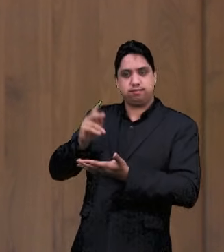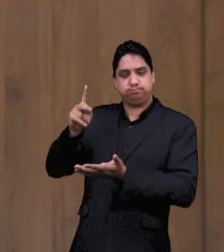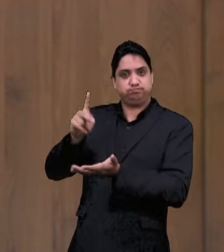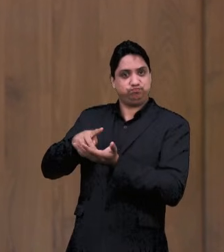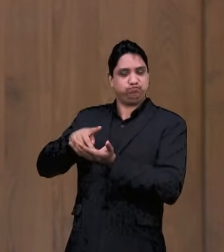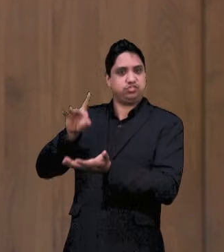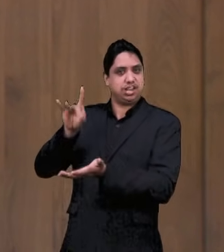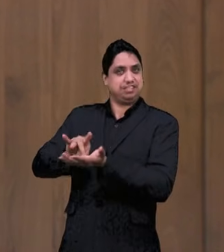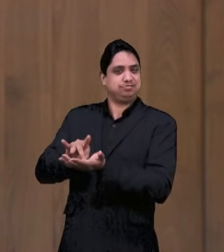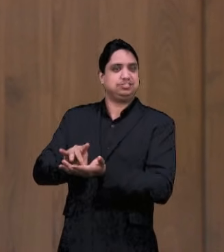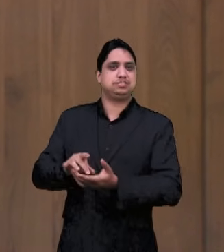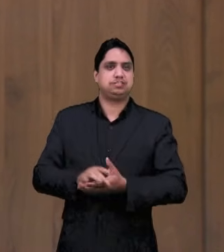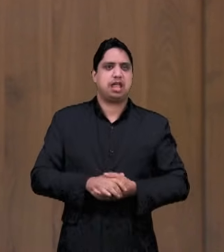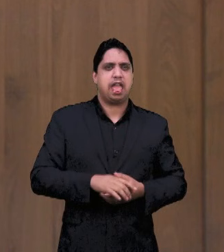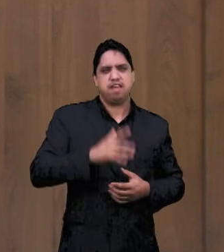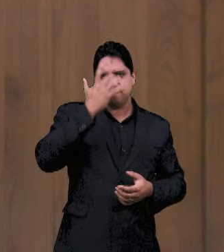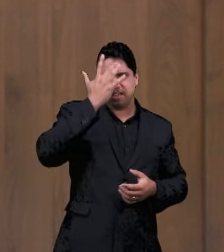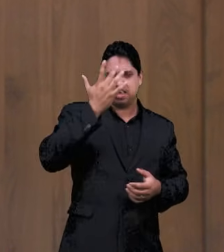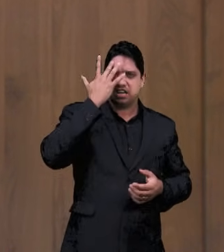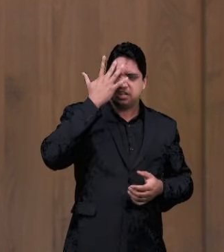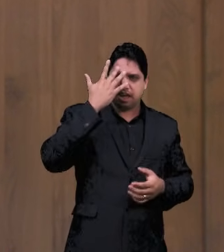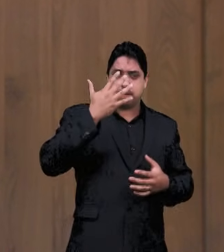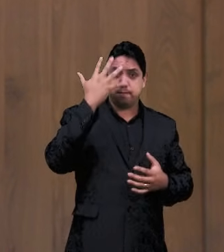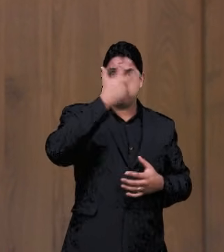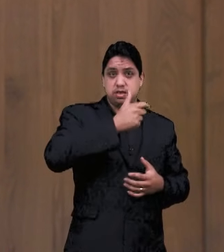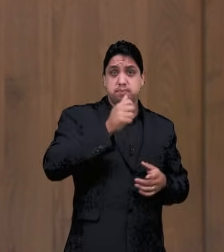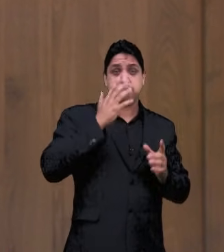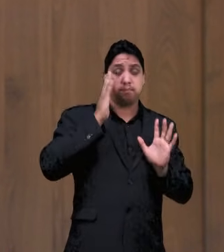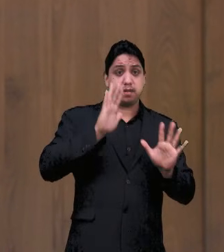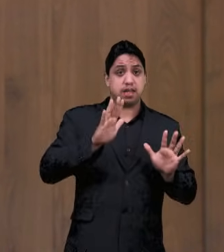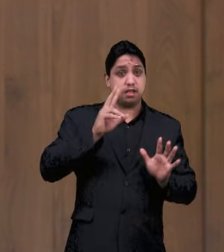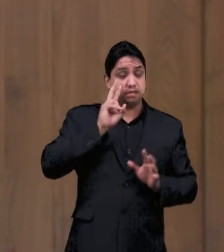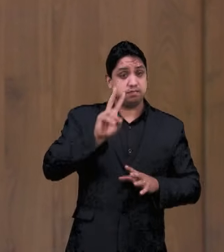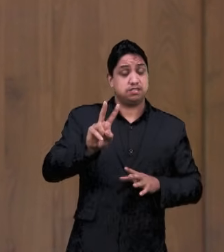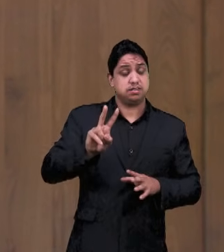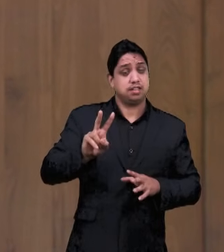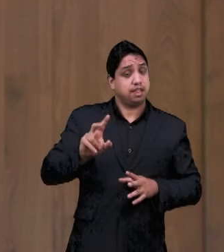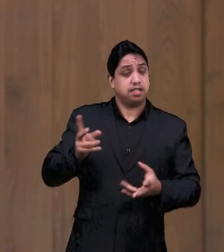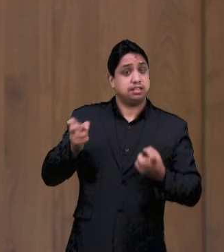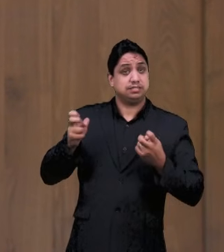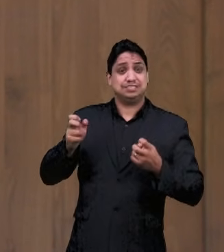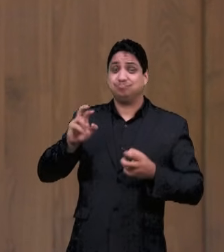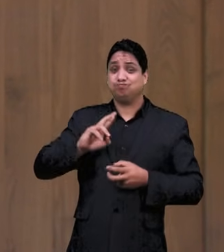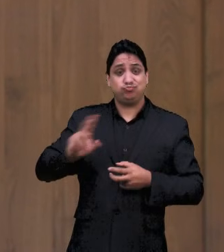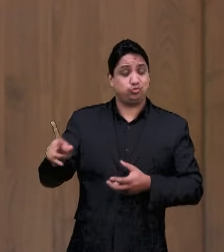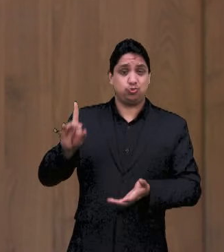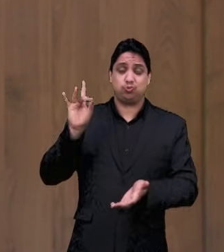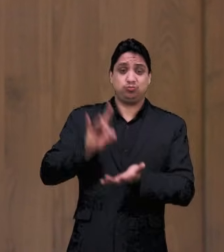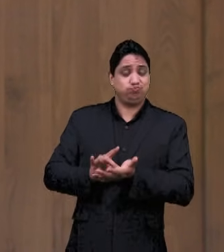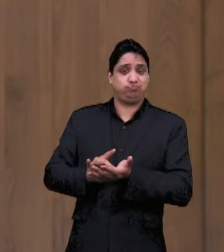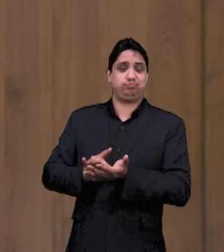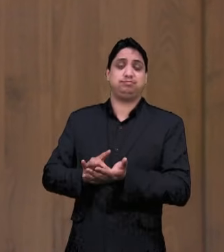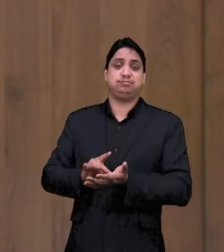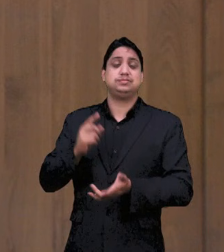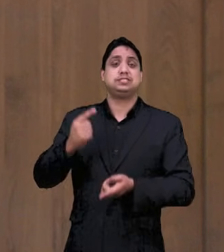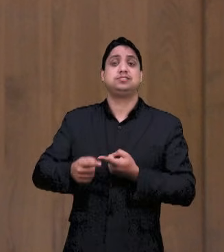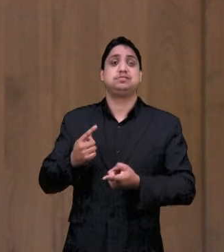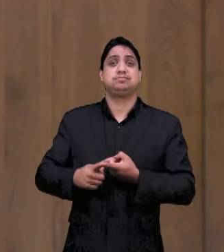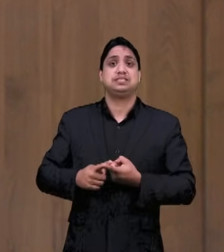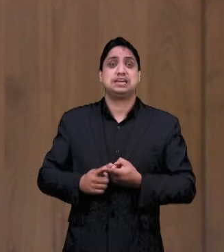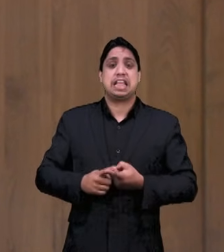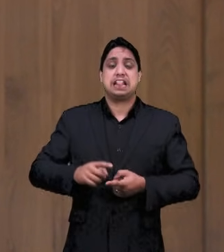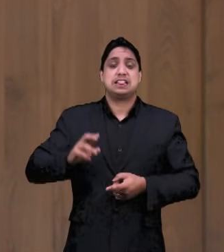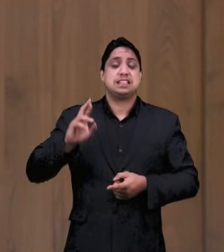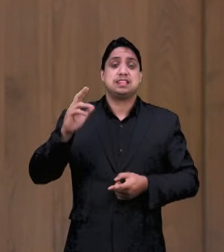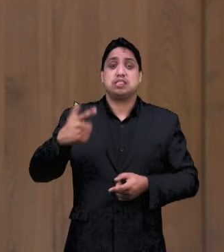trouver qu'elle est belle, mais regardez. Elle n'est pas vraie. Vous savez pourquoi? Parce